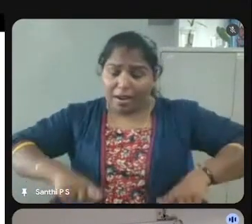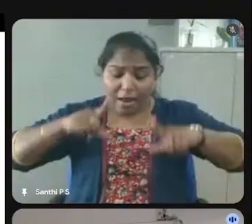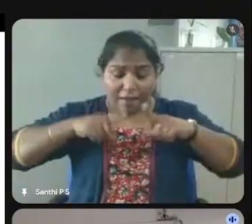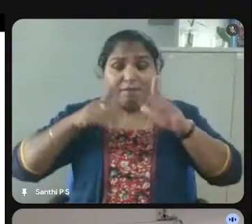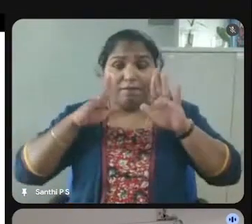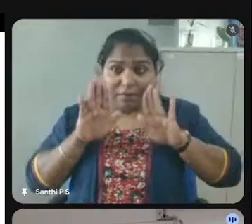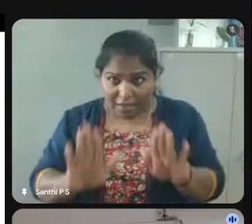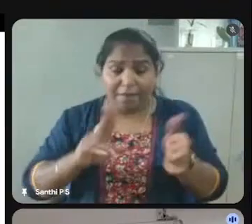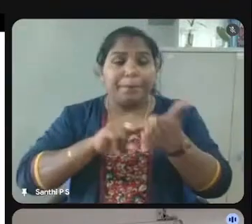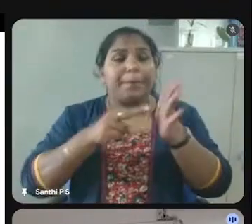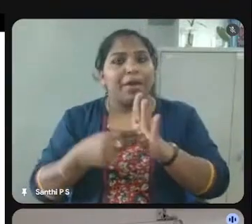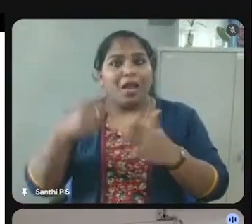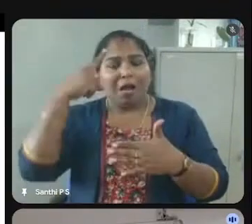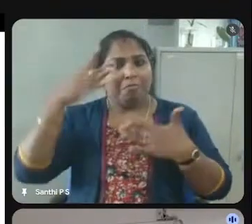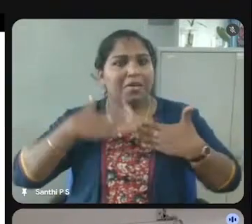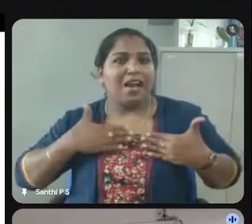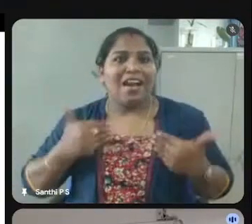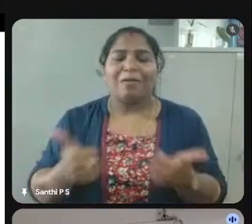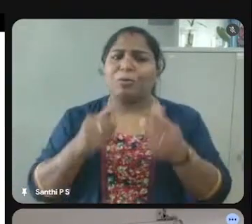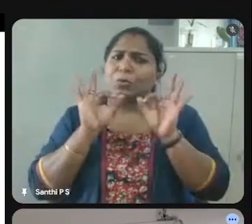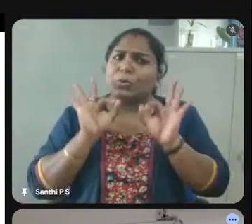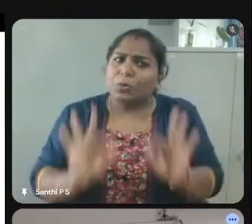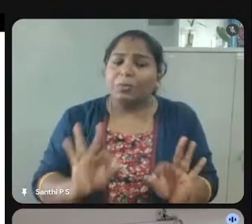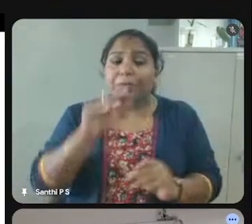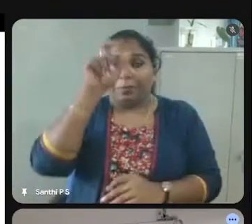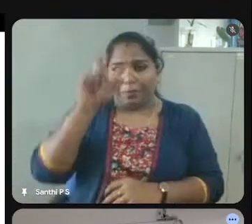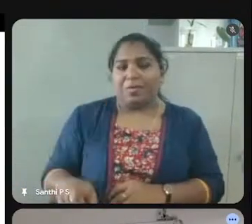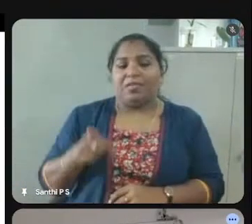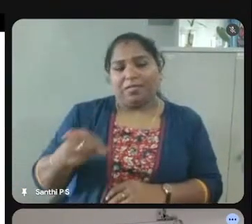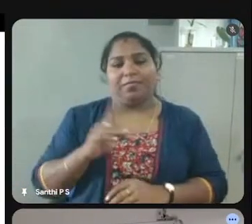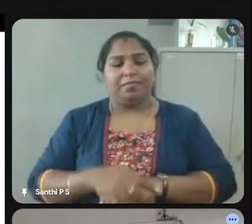എന്നുണ്ടെങ്കിൽ നമ്മളൊരു മികച്ച മാനസിക ആരോഗ്യമുള്ള ഒരു വ്യക്തി എന്ന് നമുക്ക് പറയാൻ കഴിയും.